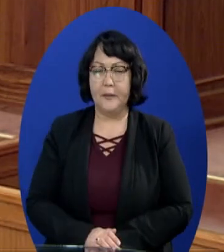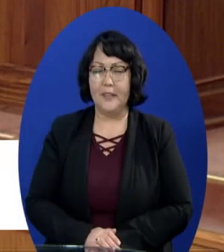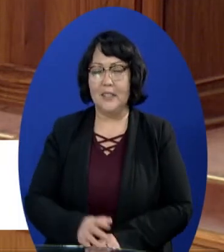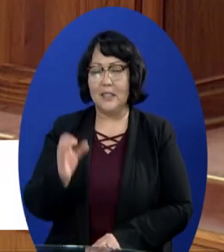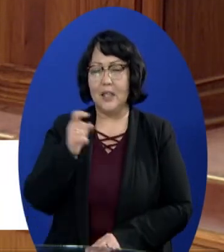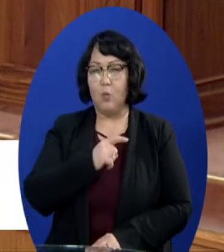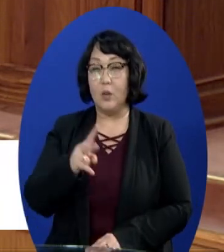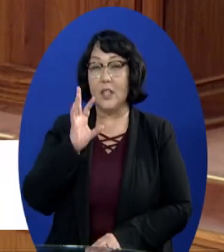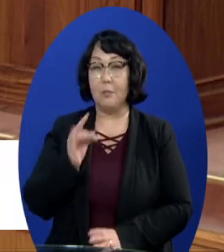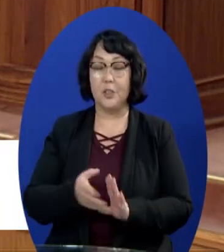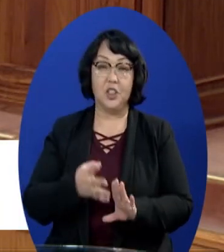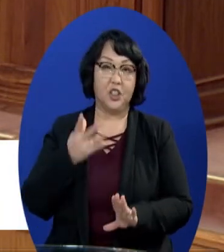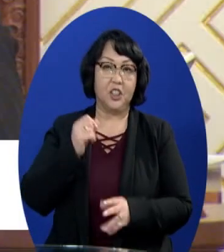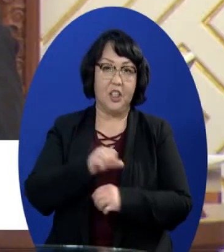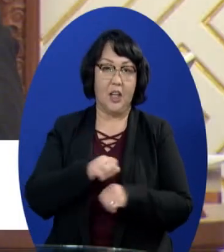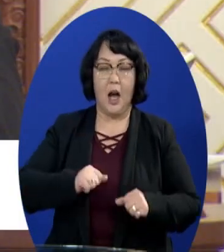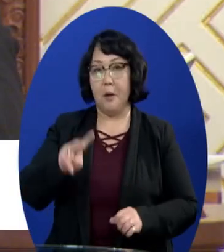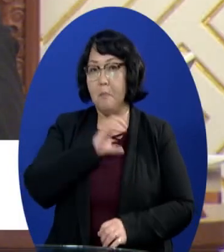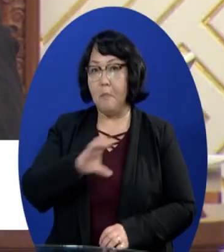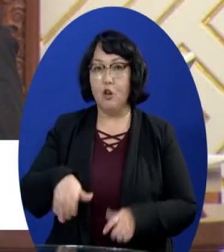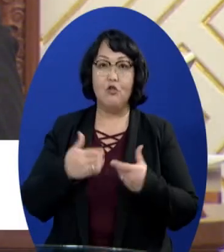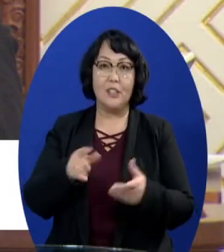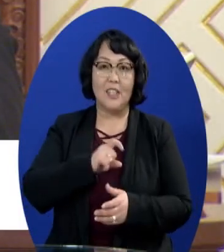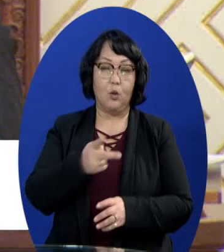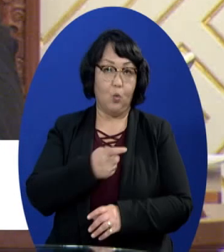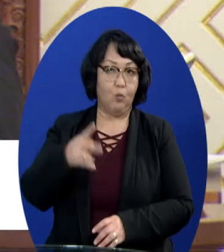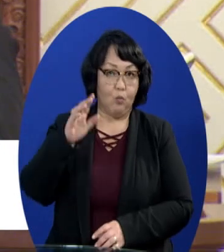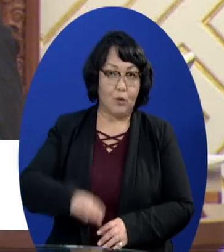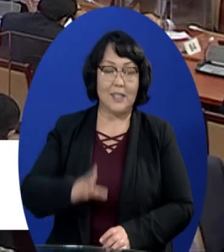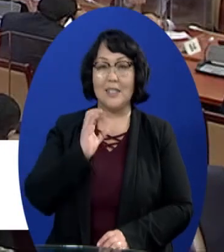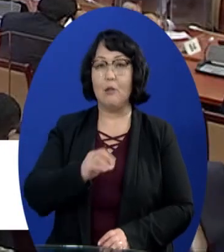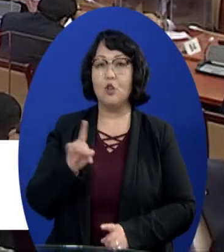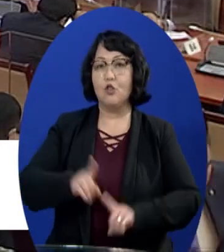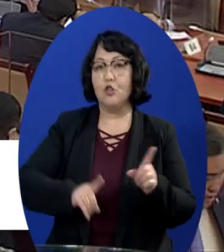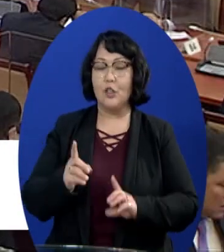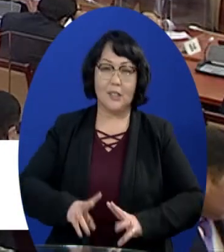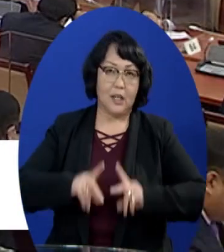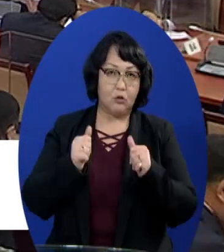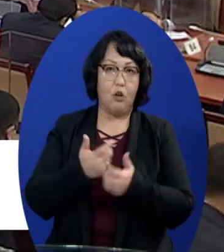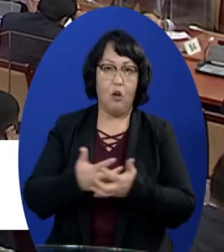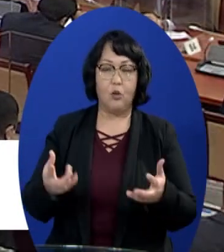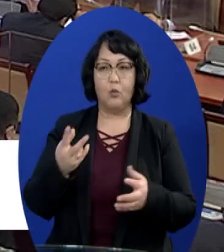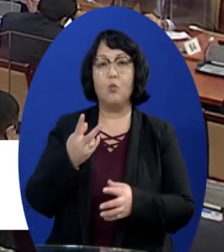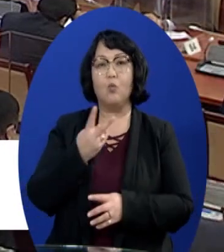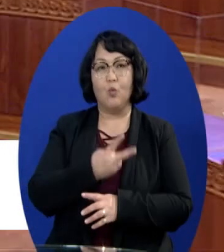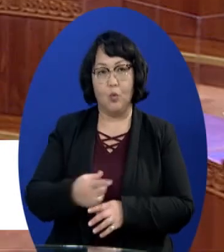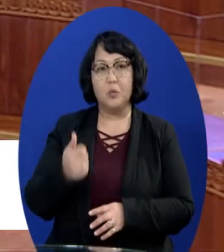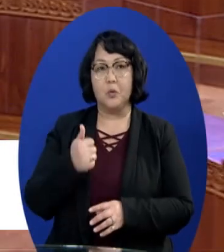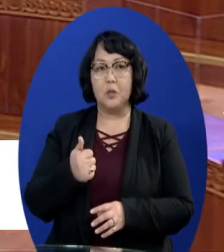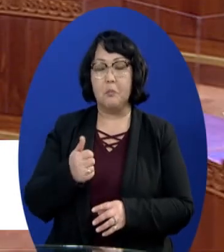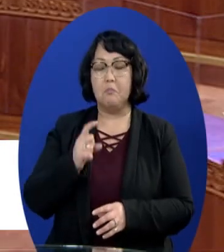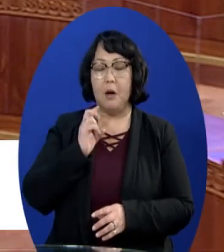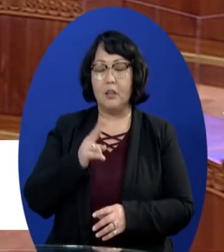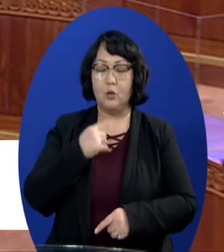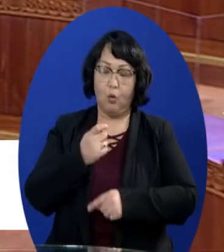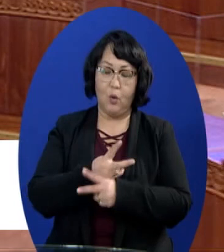Санхүүгийн салбарыг шинчилж, иргэн аж ахуйн нэгжид очих зээлийн хүүг бууруулах, салбарын өрсөлдөөнийг сайжруулах гээд олон өрөөгүүжийг банкны үлийн нэмэлт өөрчлөлтөөр бий болгоно